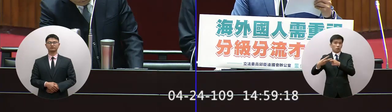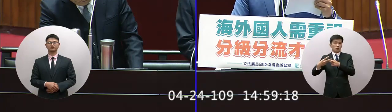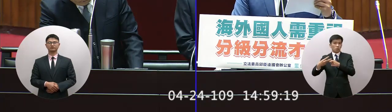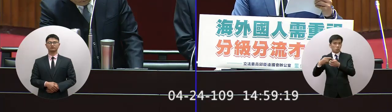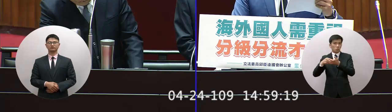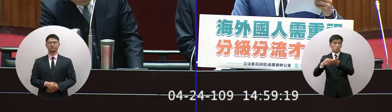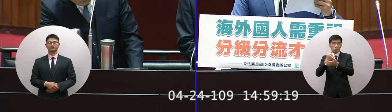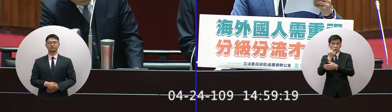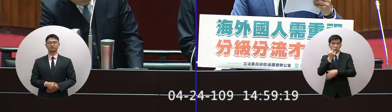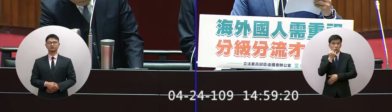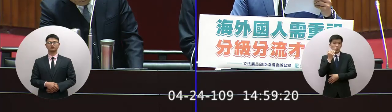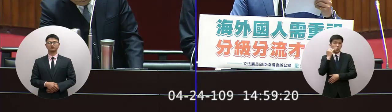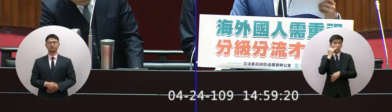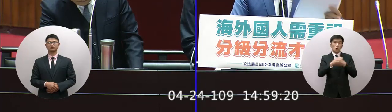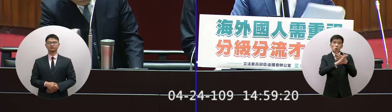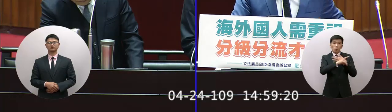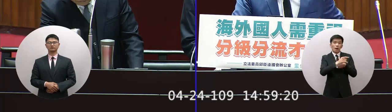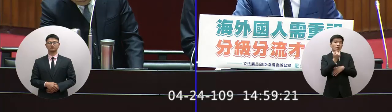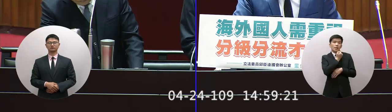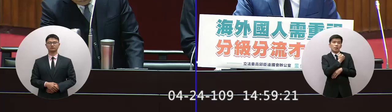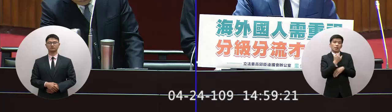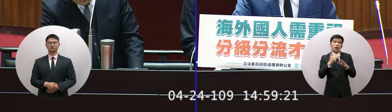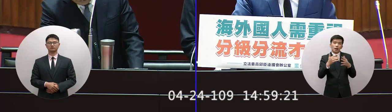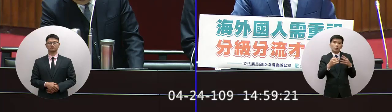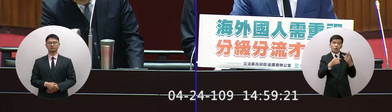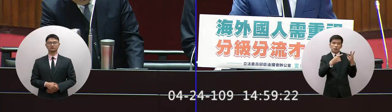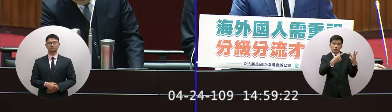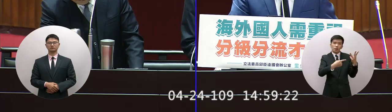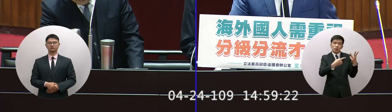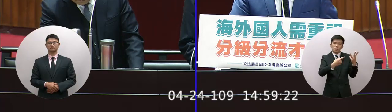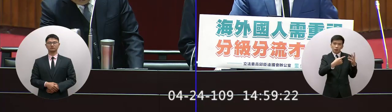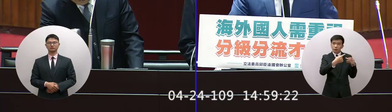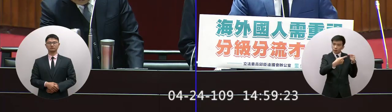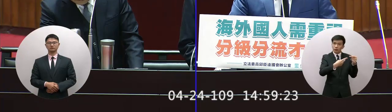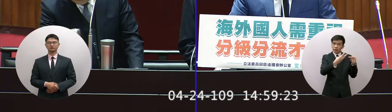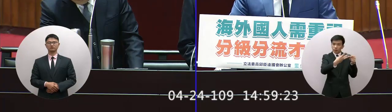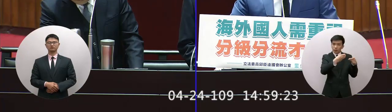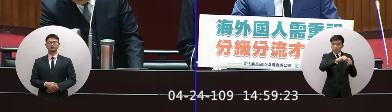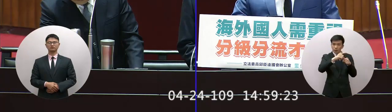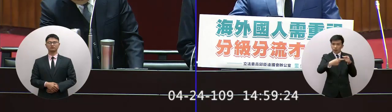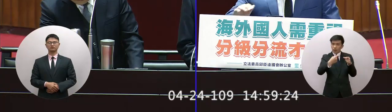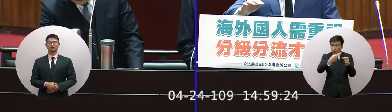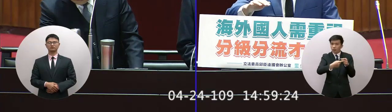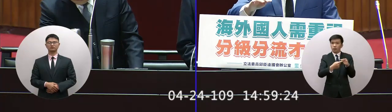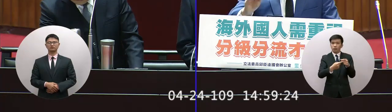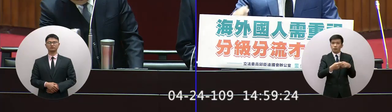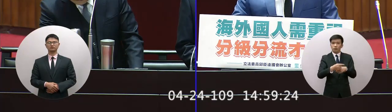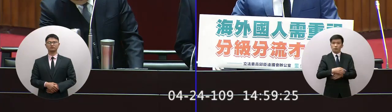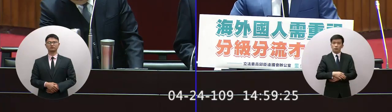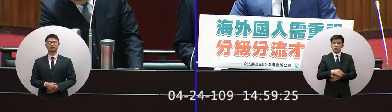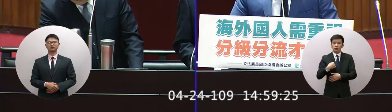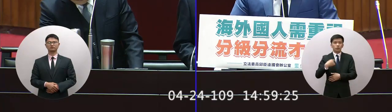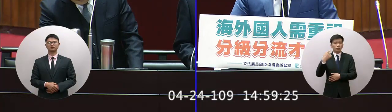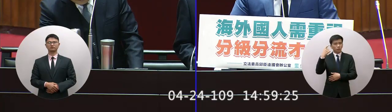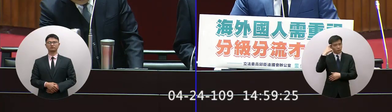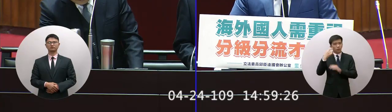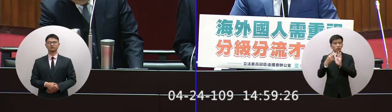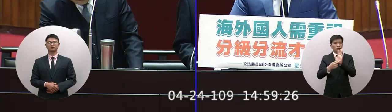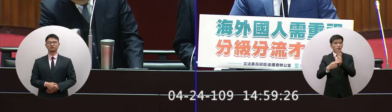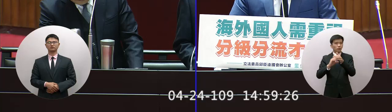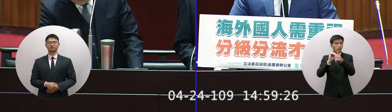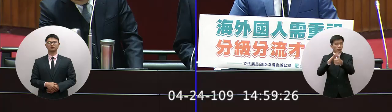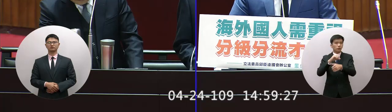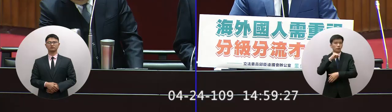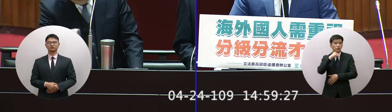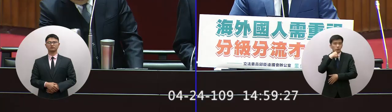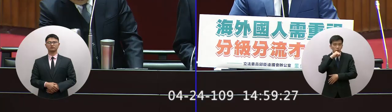是3+1这样，大额还要自行洽谈，没有保障。我今晚要讲的是讲哈，其实我们台湾是一个这个